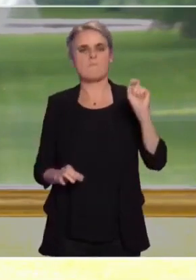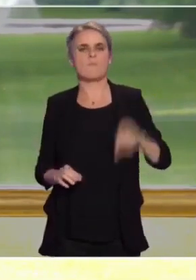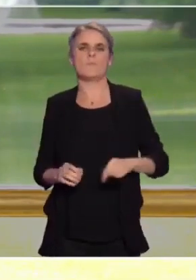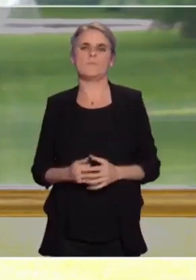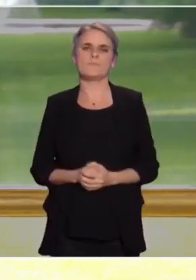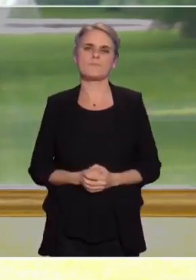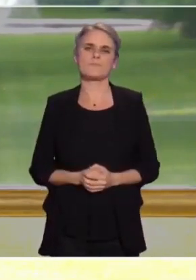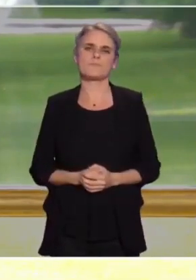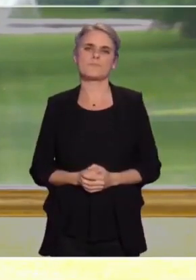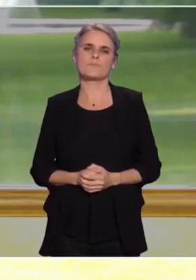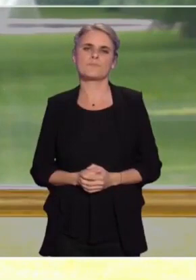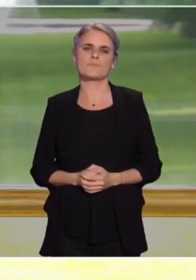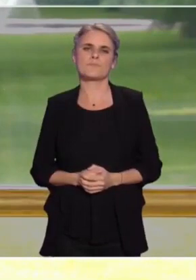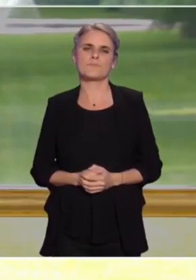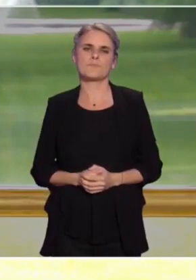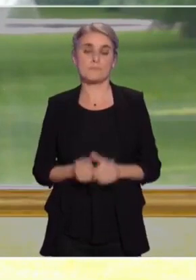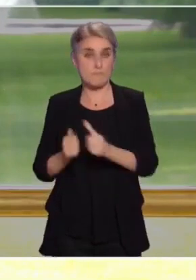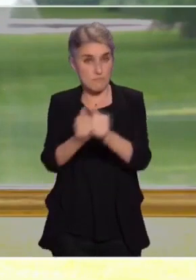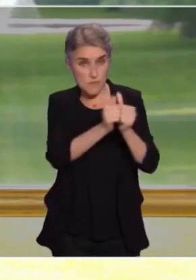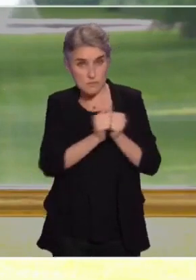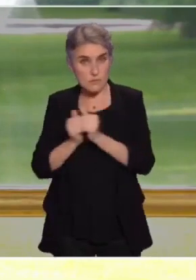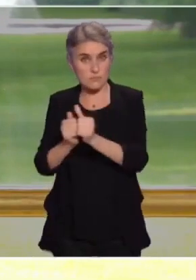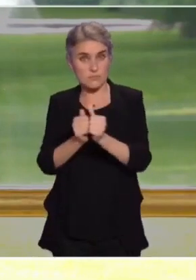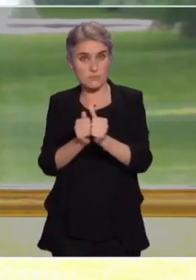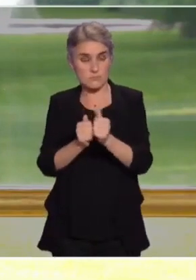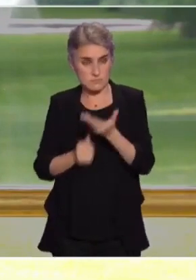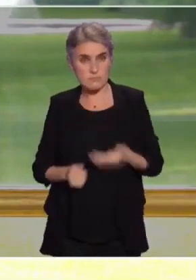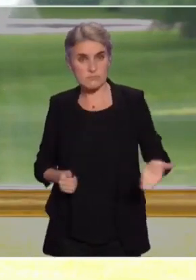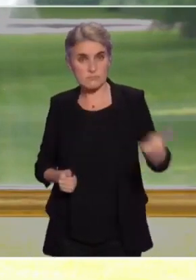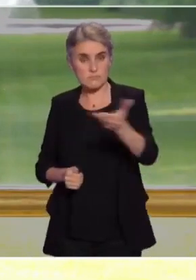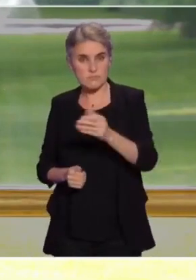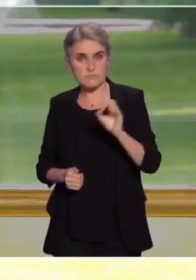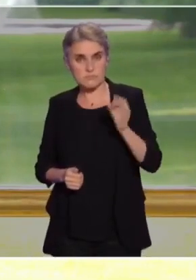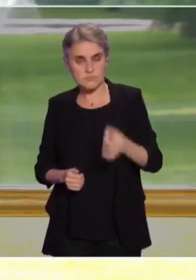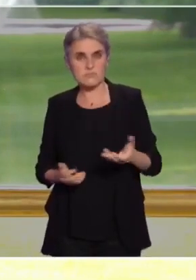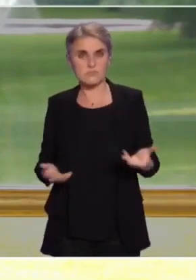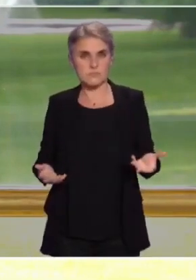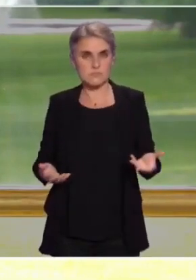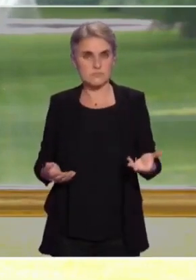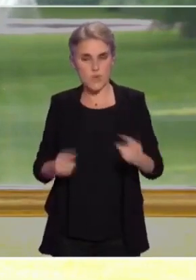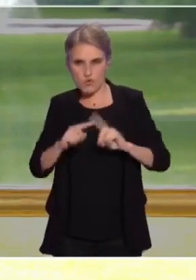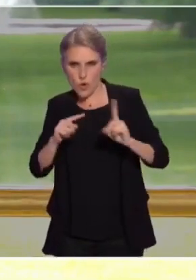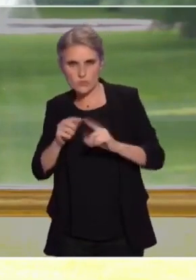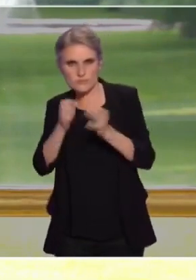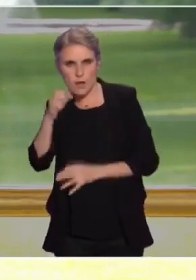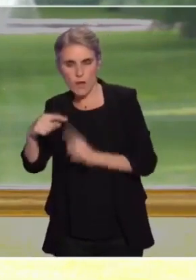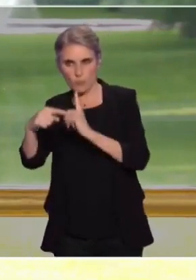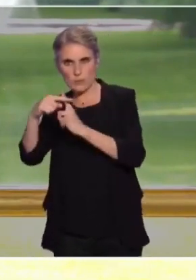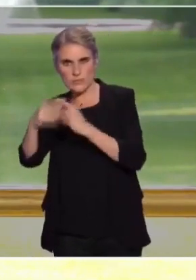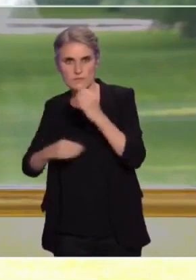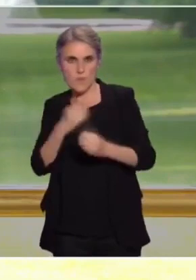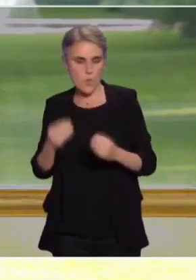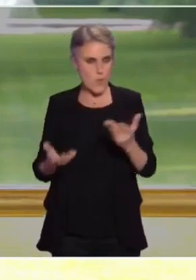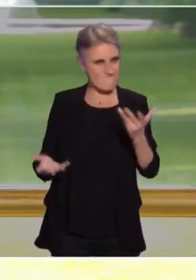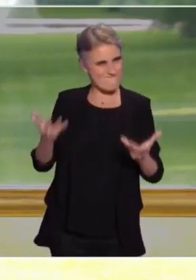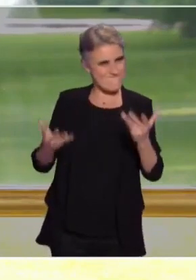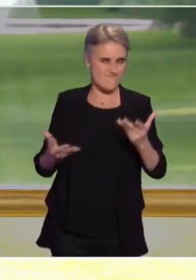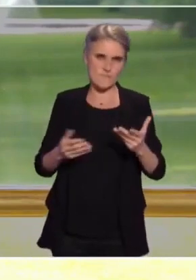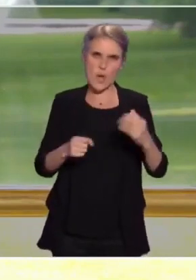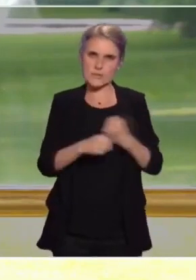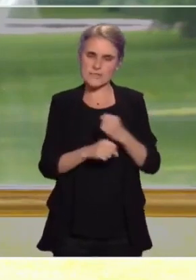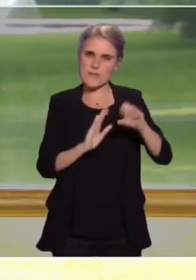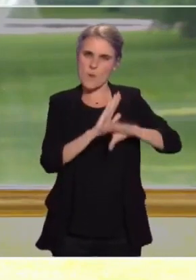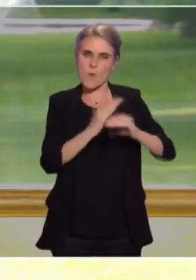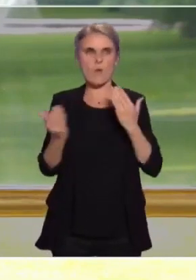vécu est avec vous comprendre ce que nous avons mieux réussi ou moins bien réussi que nos voisins